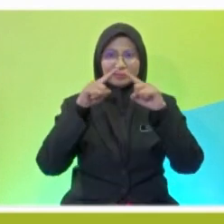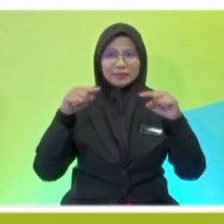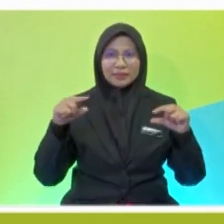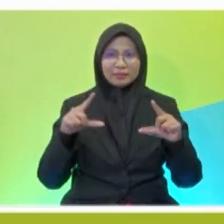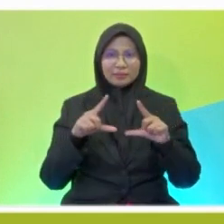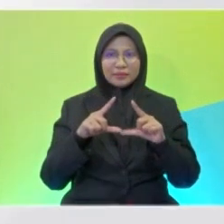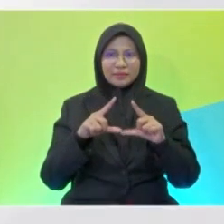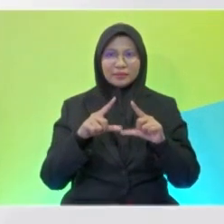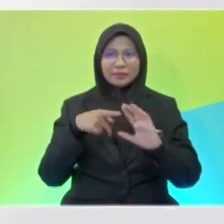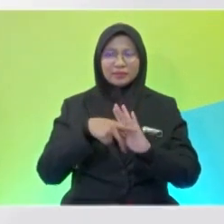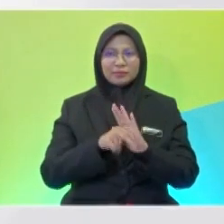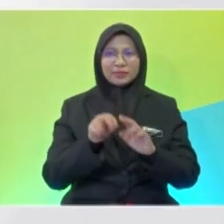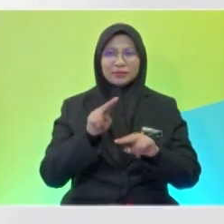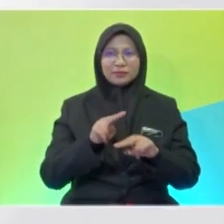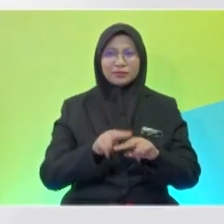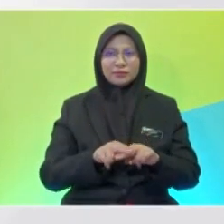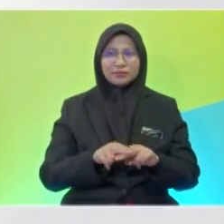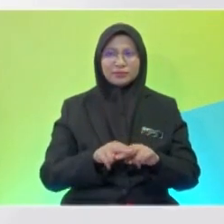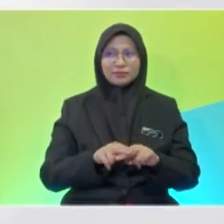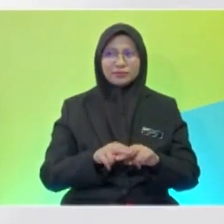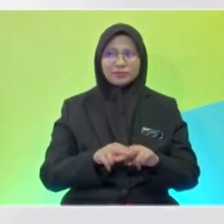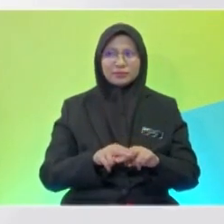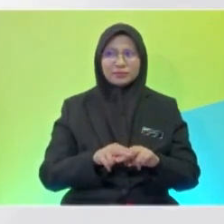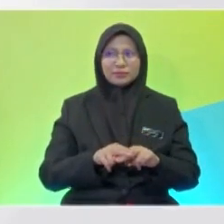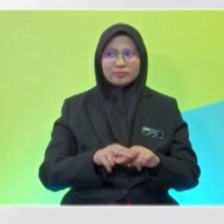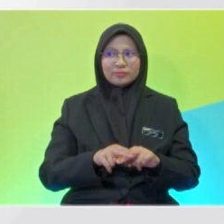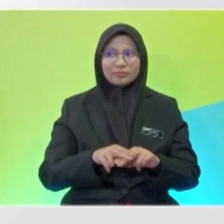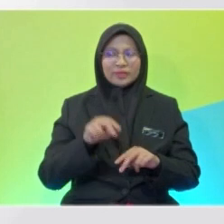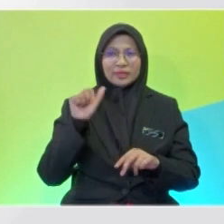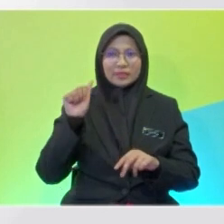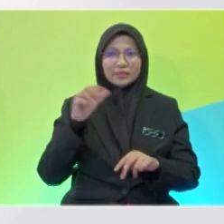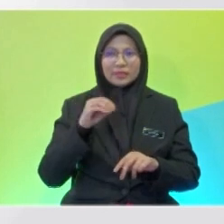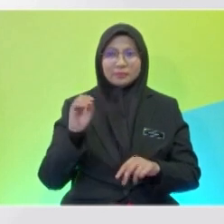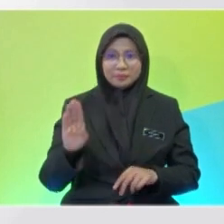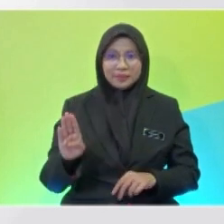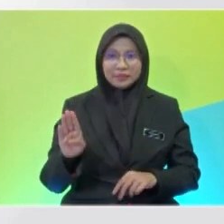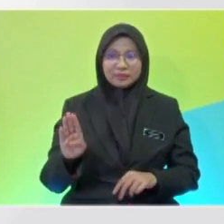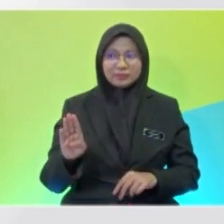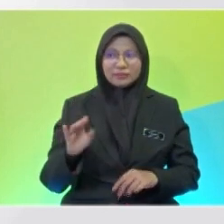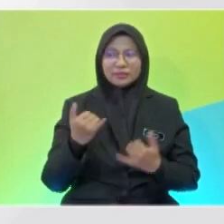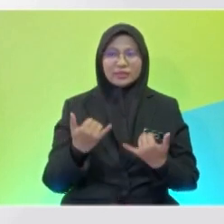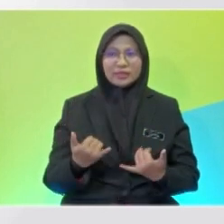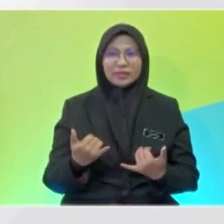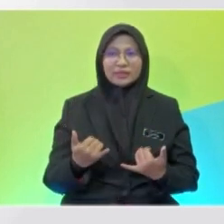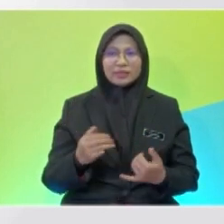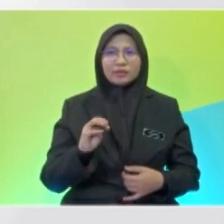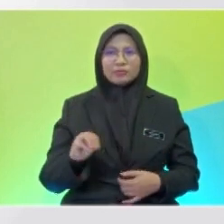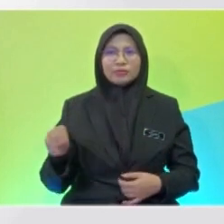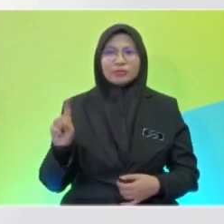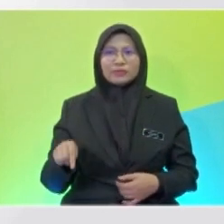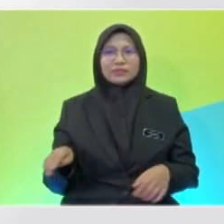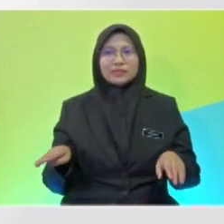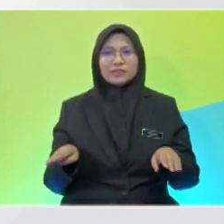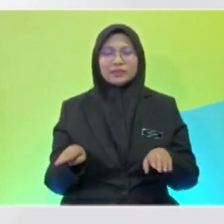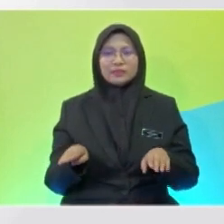dua jenis piramida penduduk yaitu piramid regresif dan piramid progresif jadi calon dikehendaki Mama danken kedua-dua piramid ini